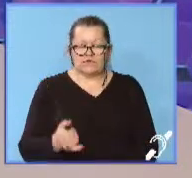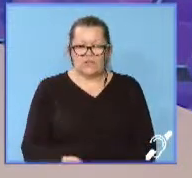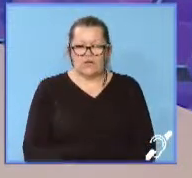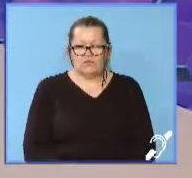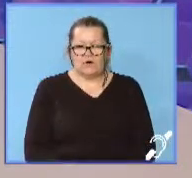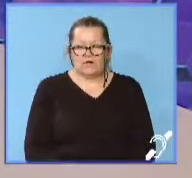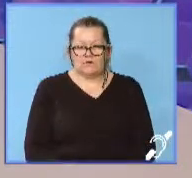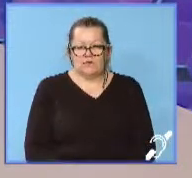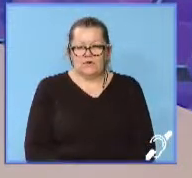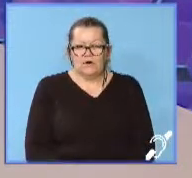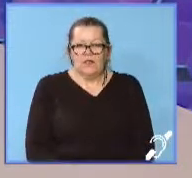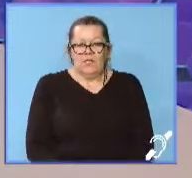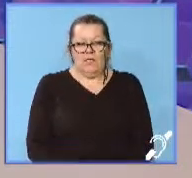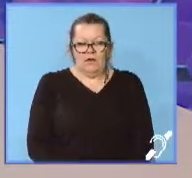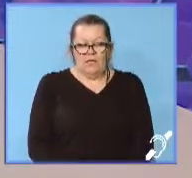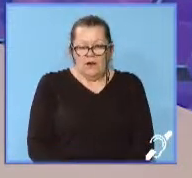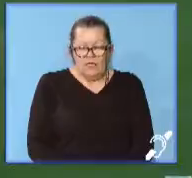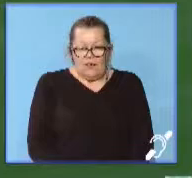19